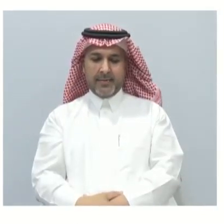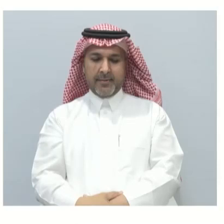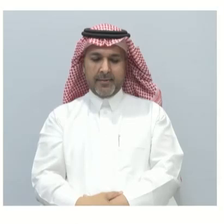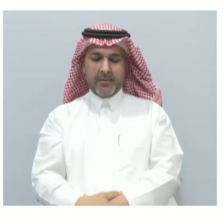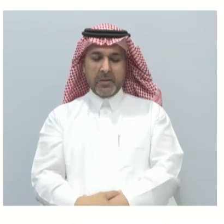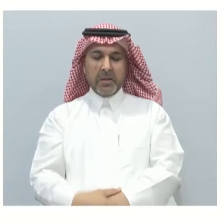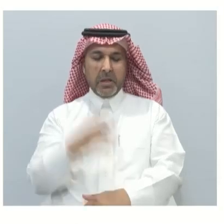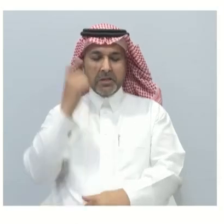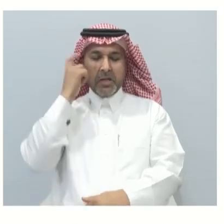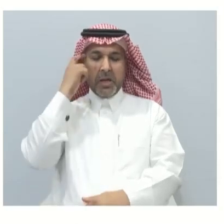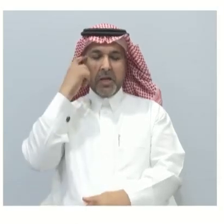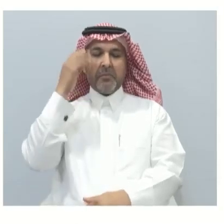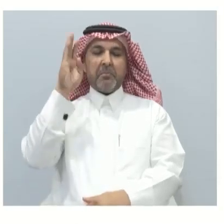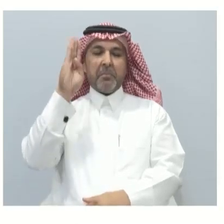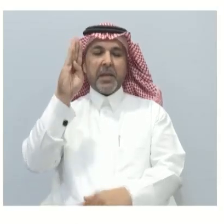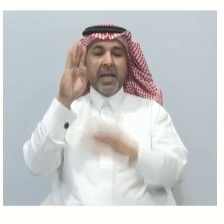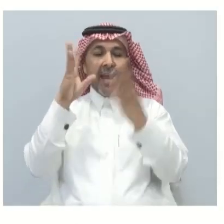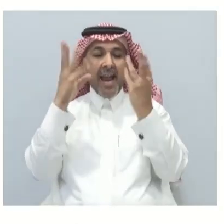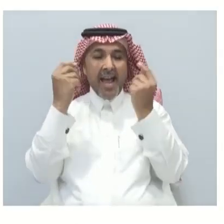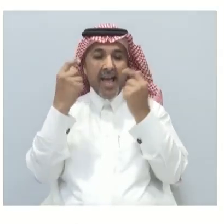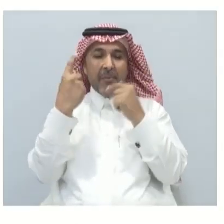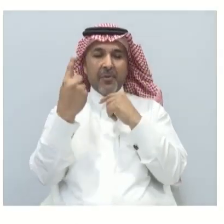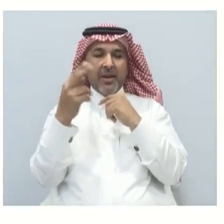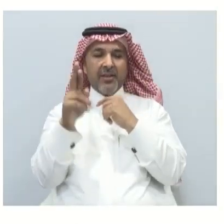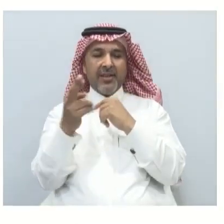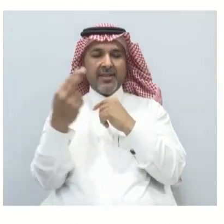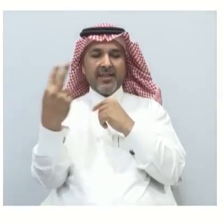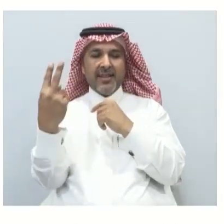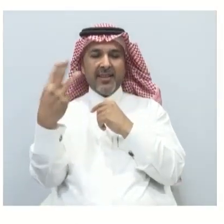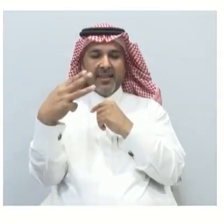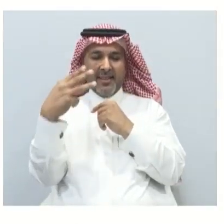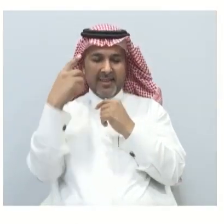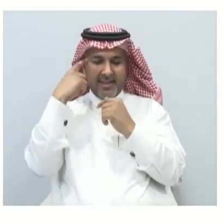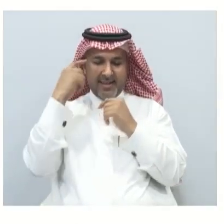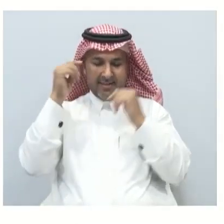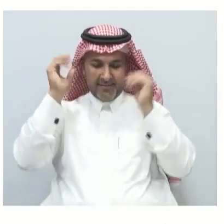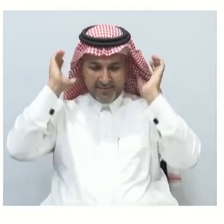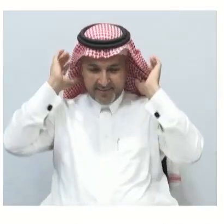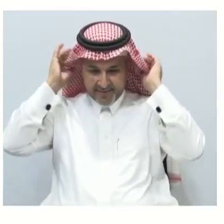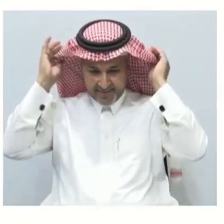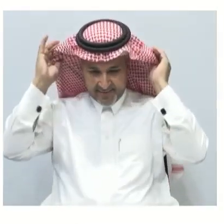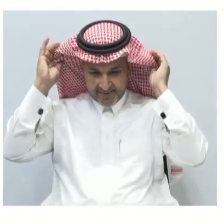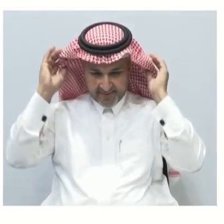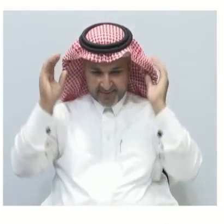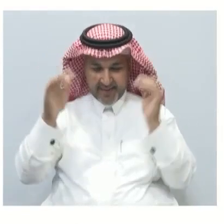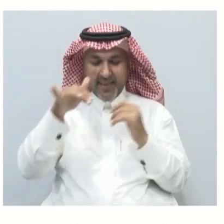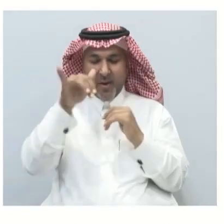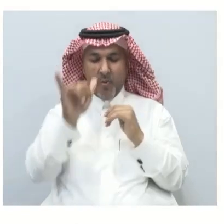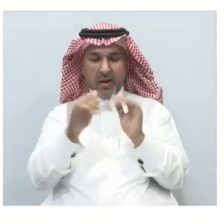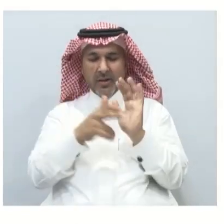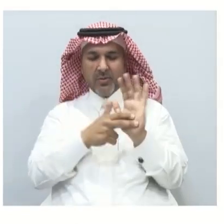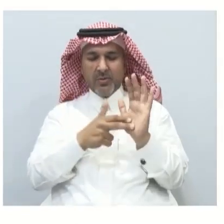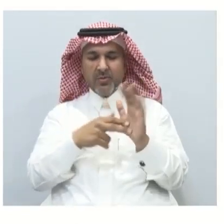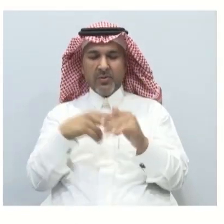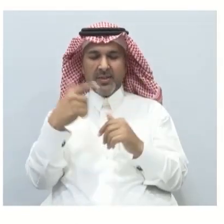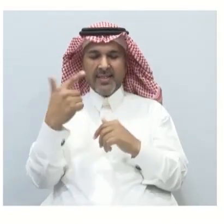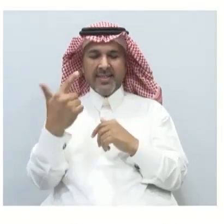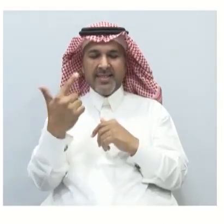وبالتالي انا الحين خلاص عرفت البي وبالتالي راح اقول ان العباره الاسيه هي واي تساوي